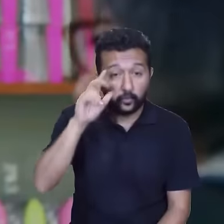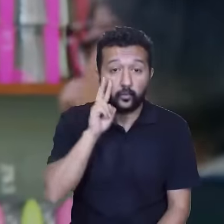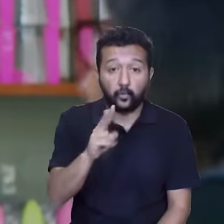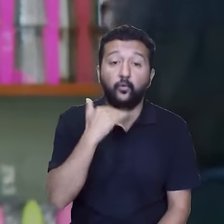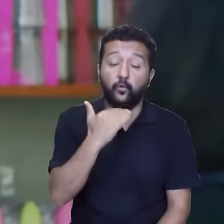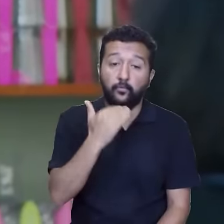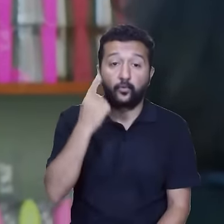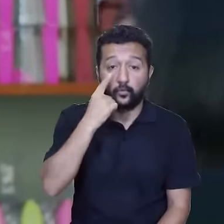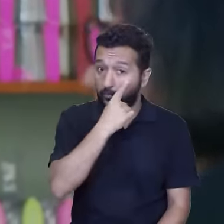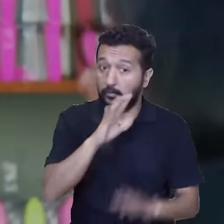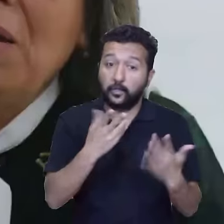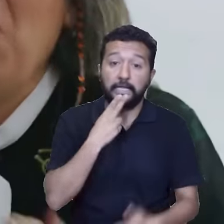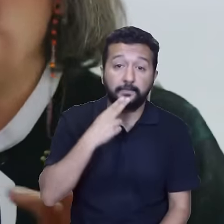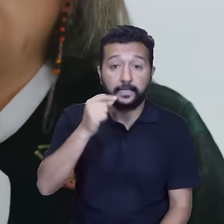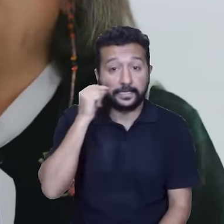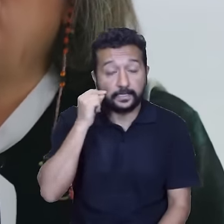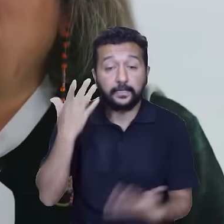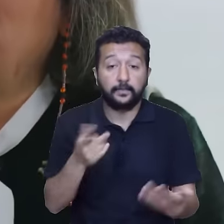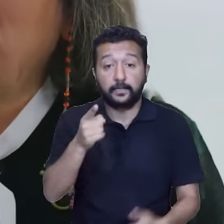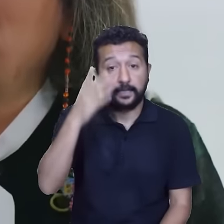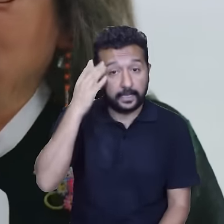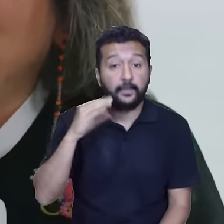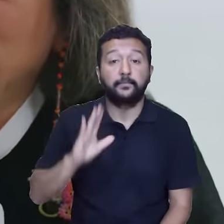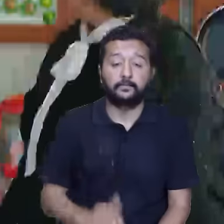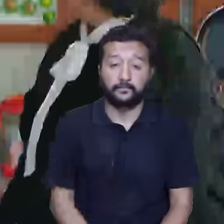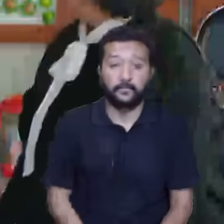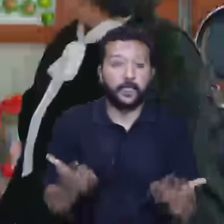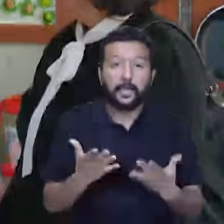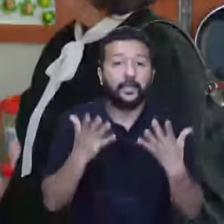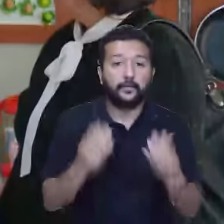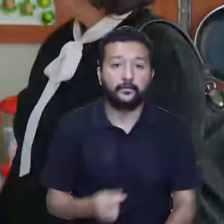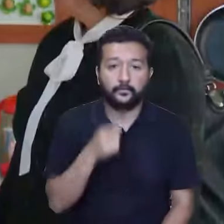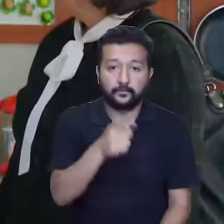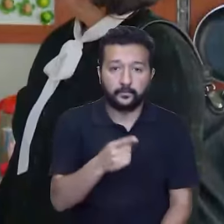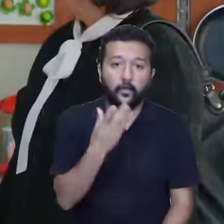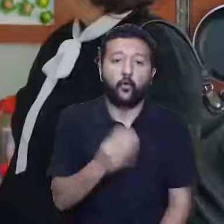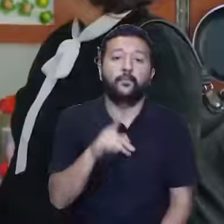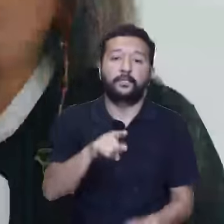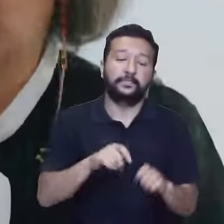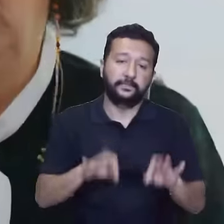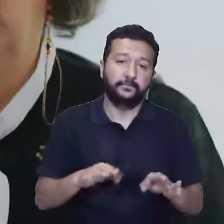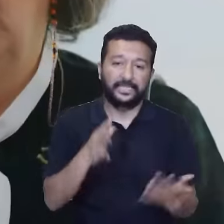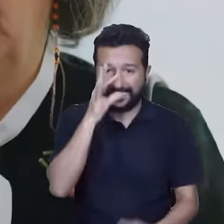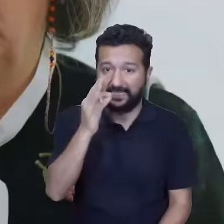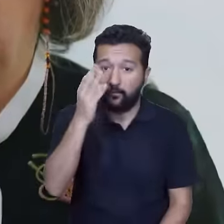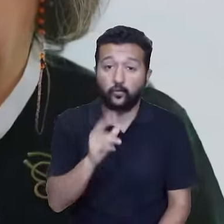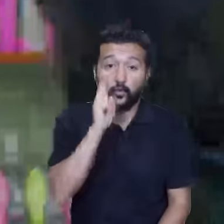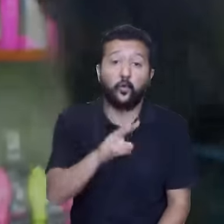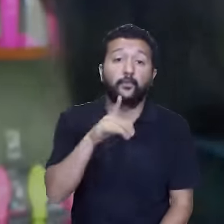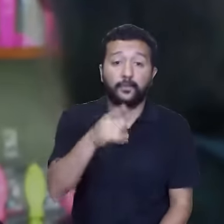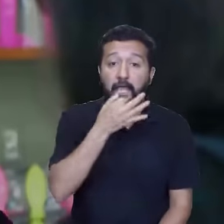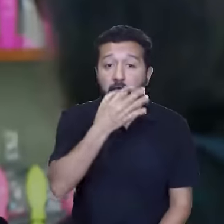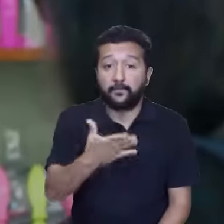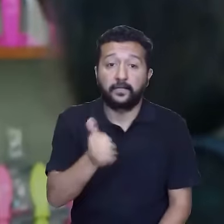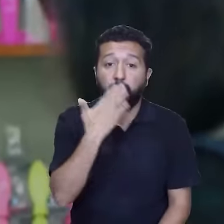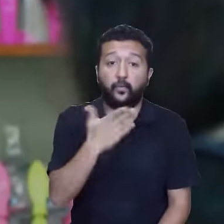zaten gözlerim de bozuk. Kadın mı erkek mi ancak onu ayırt edebildim. Yani olmadı ki şimdi. Kim olduğunu göremediysen bir